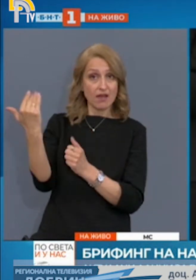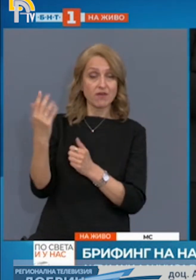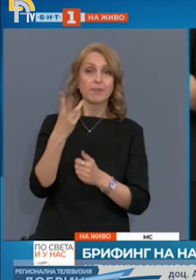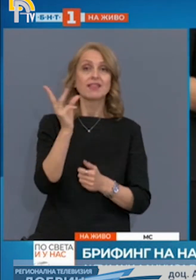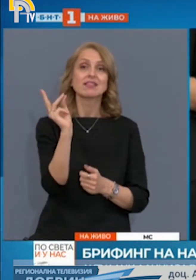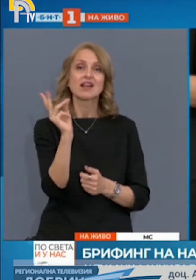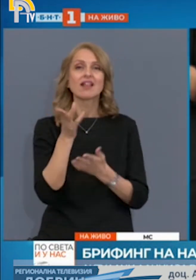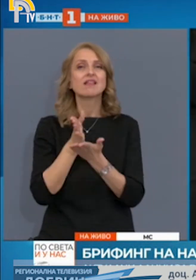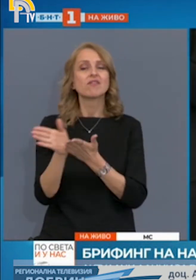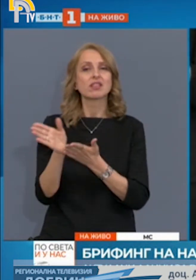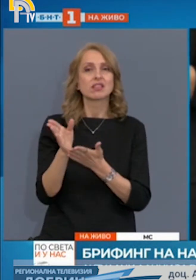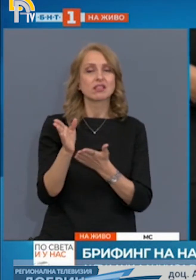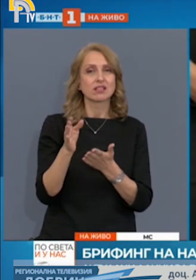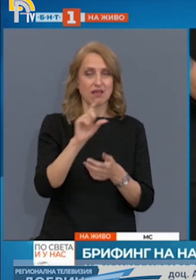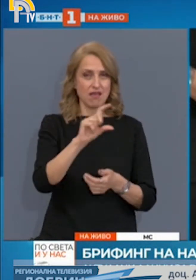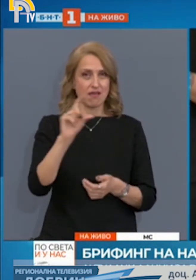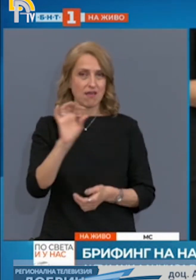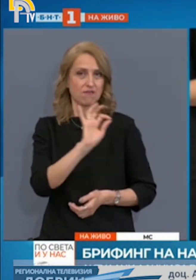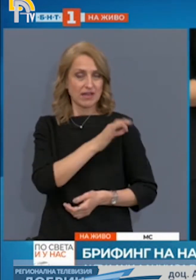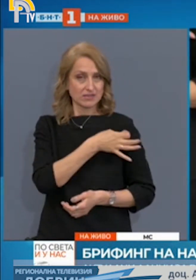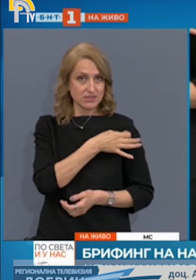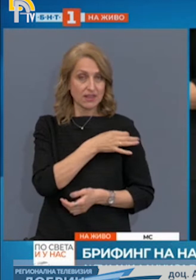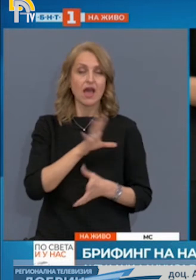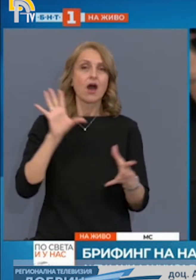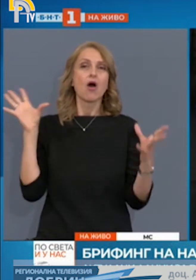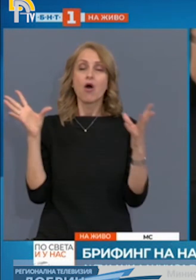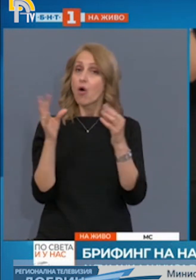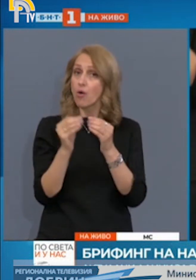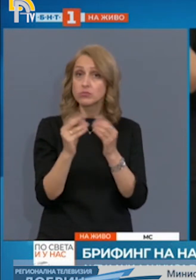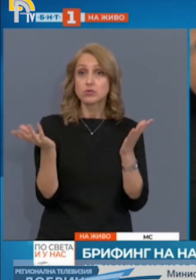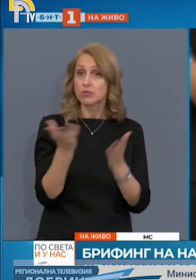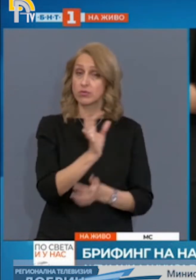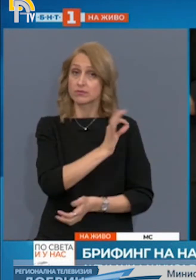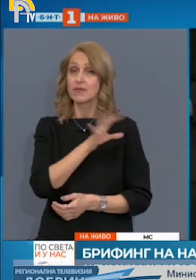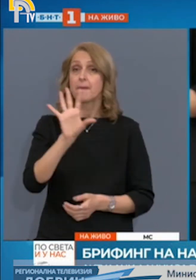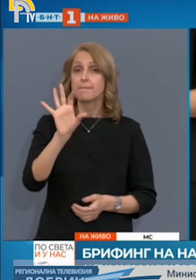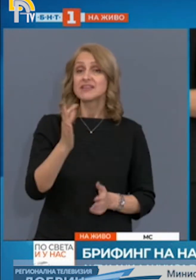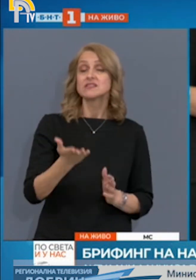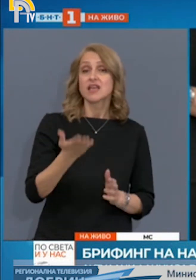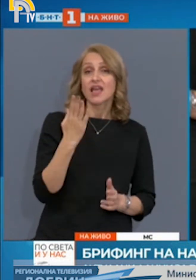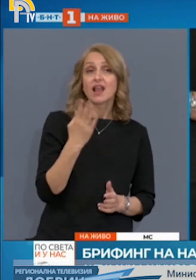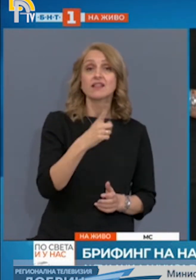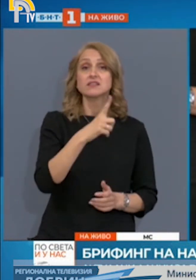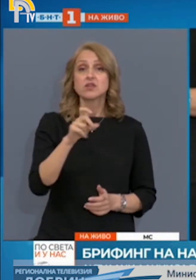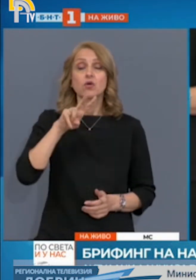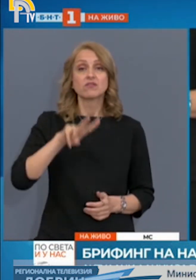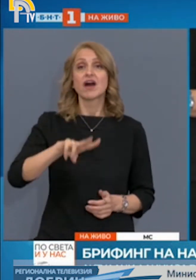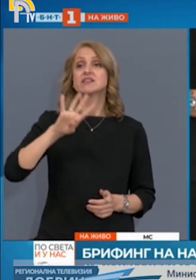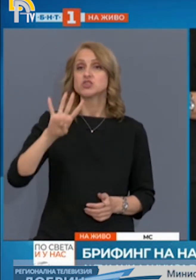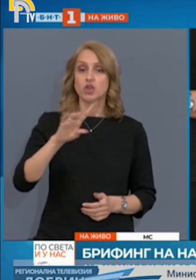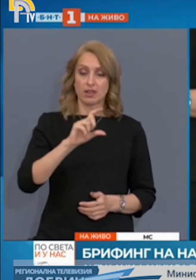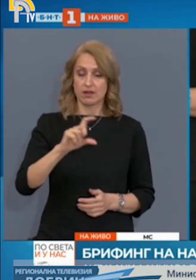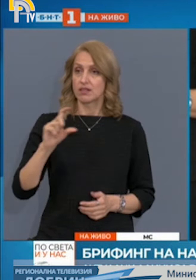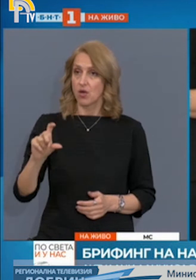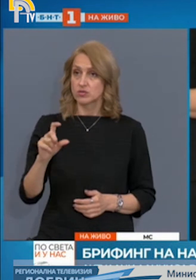данните на информационния портал, общо са приложени 50,124 дози,